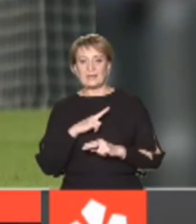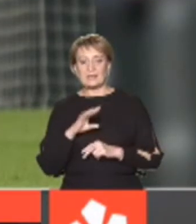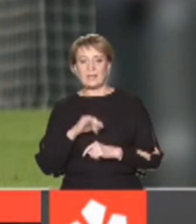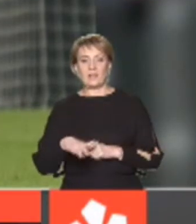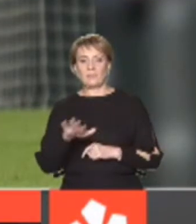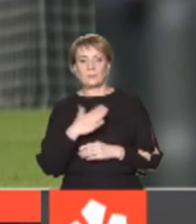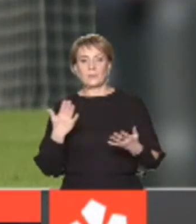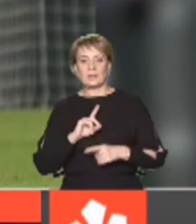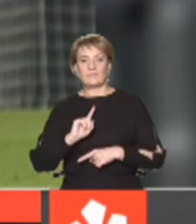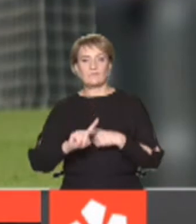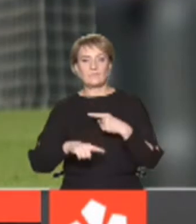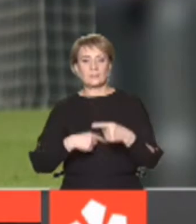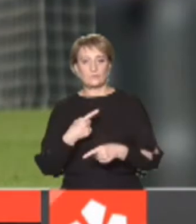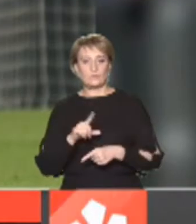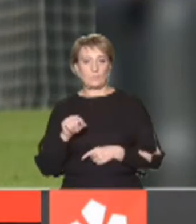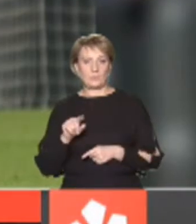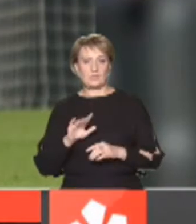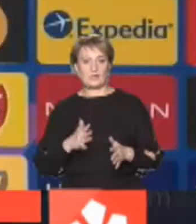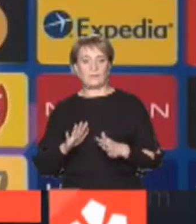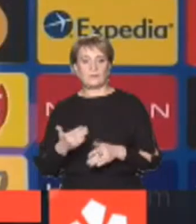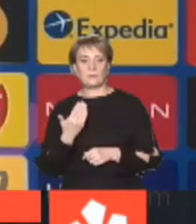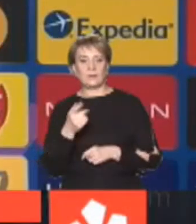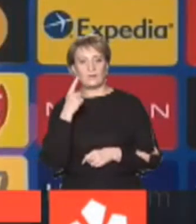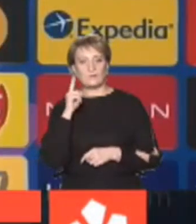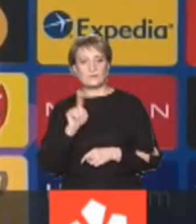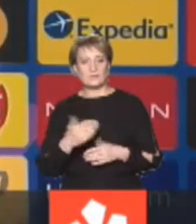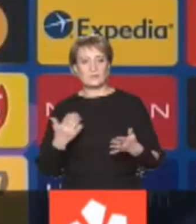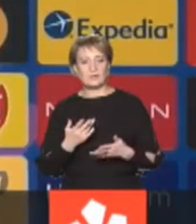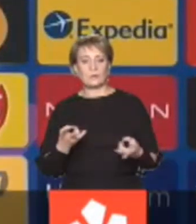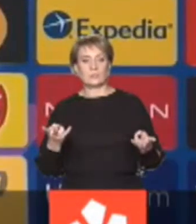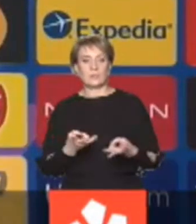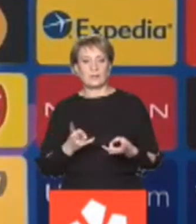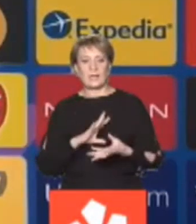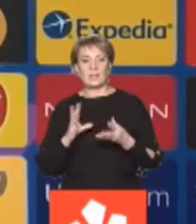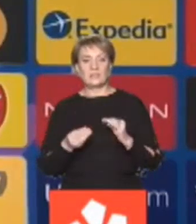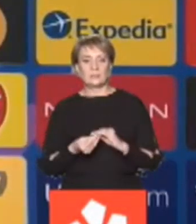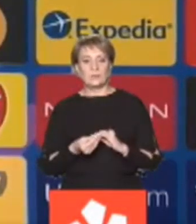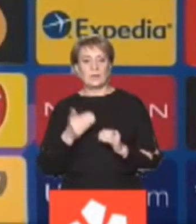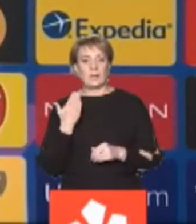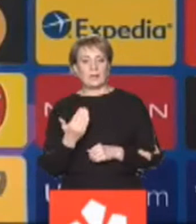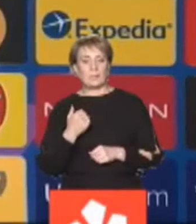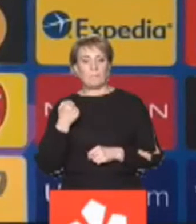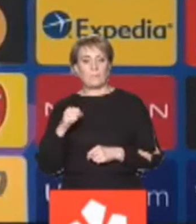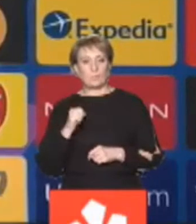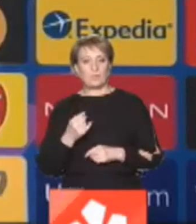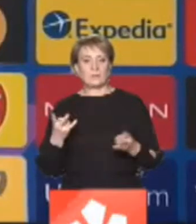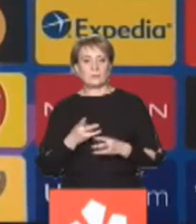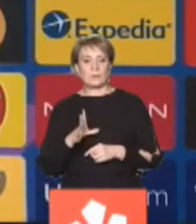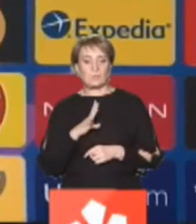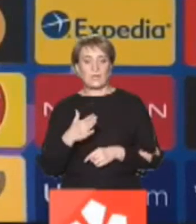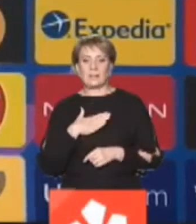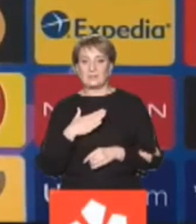відбудеться наступного понеділка. Ви знаєте, як нам треба було результат. Їм побіда треба була, нам